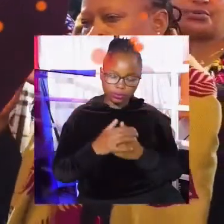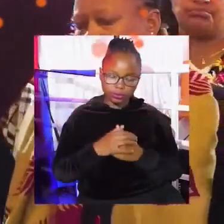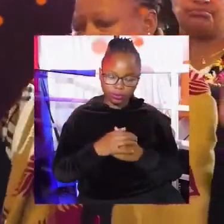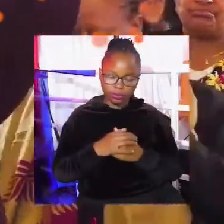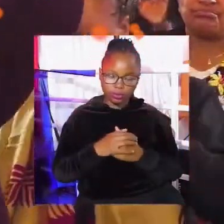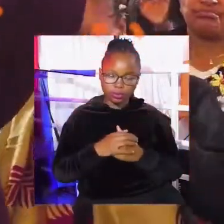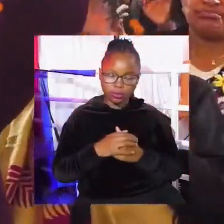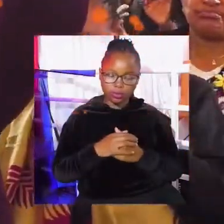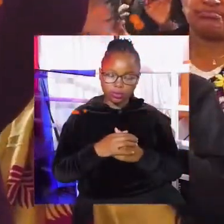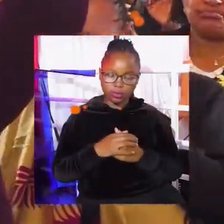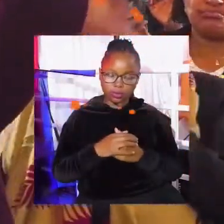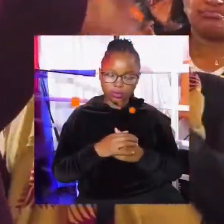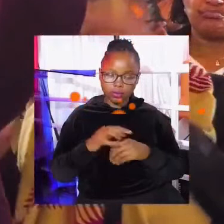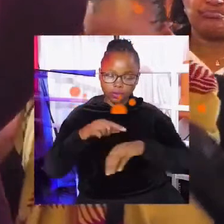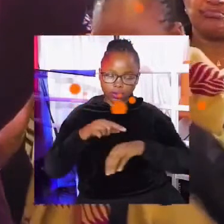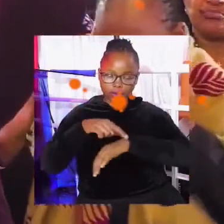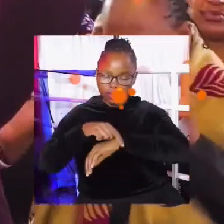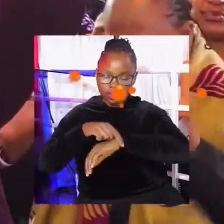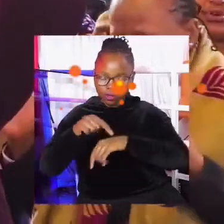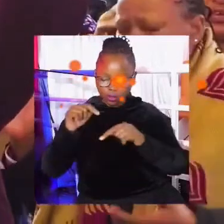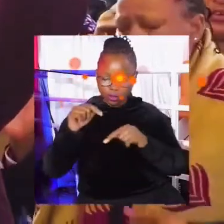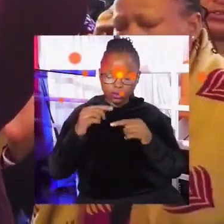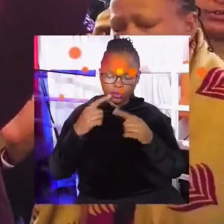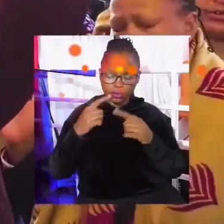Zino todo nero kakunu huo